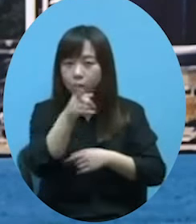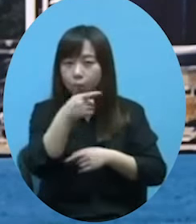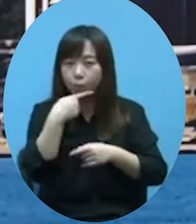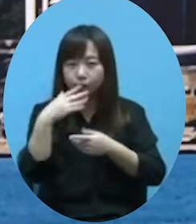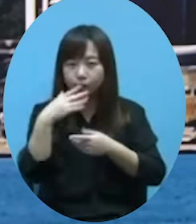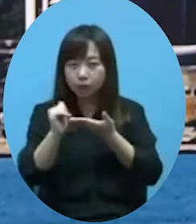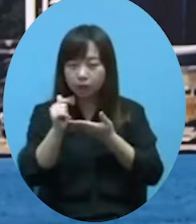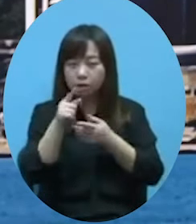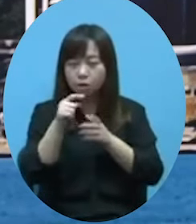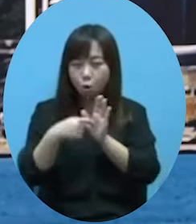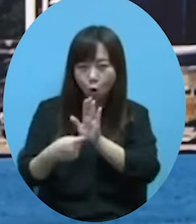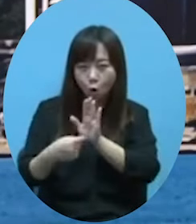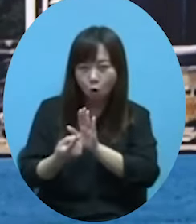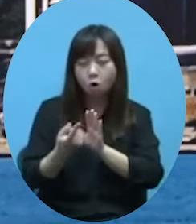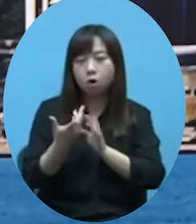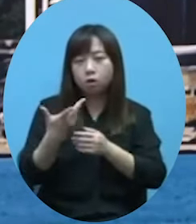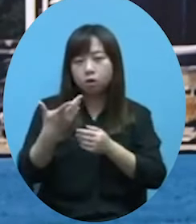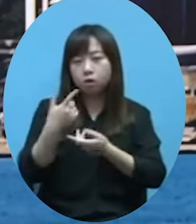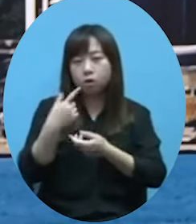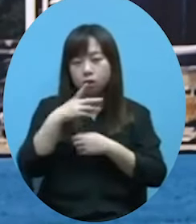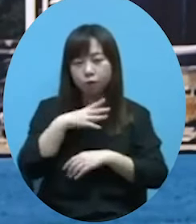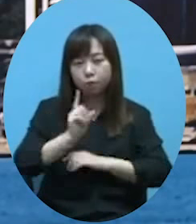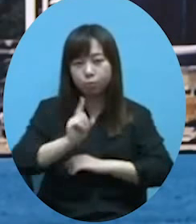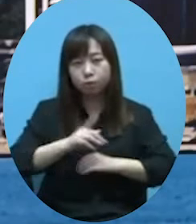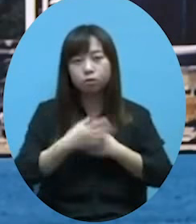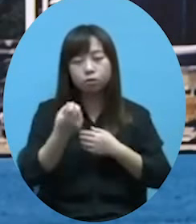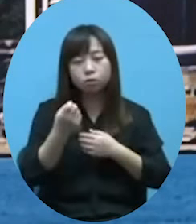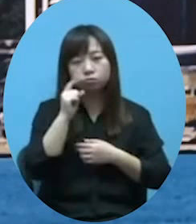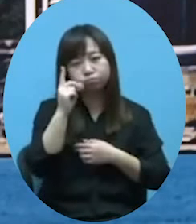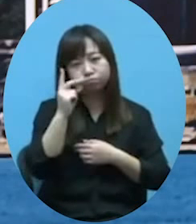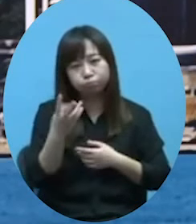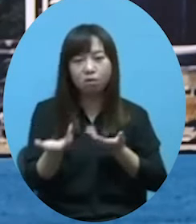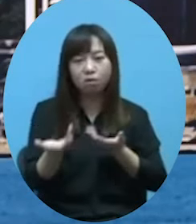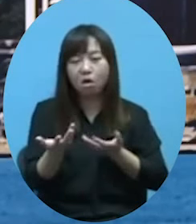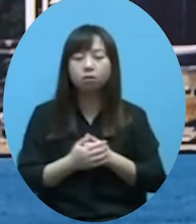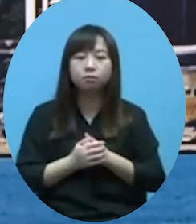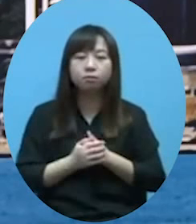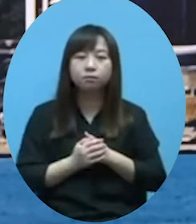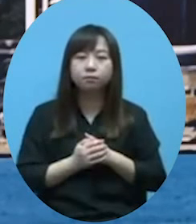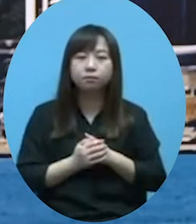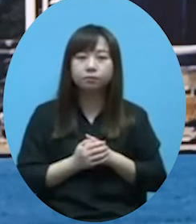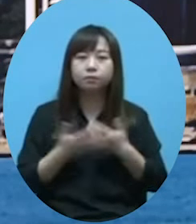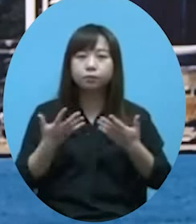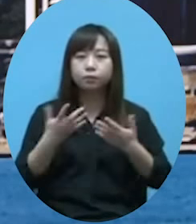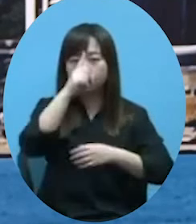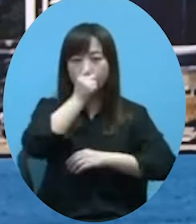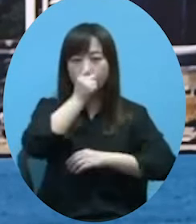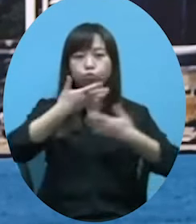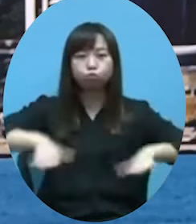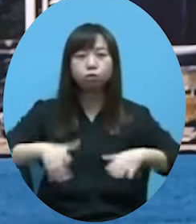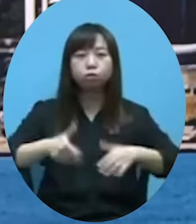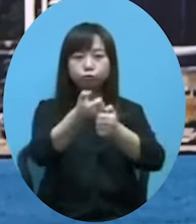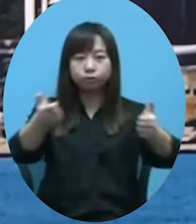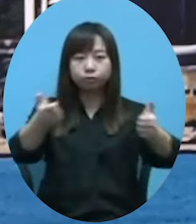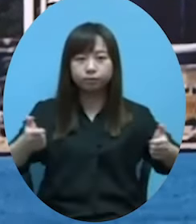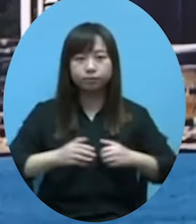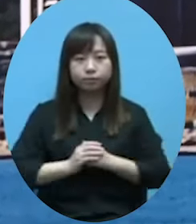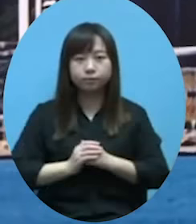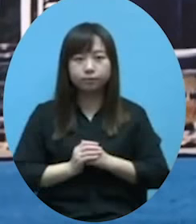清抗體的情況那可能那裡呢就會有幾次都不定那今天的記者會到此為止多謝大家